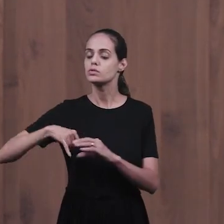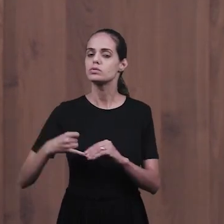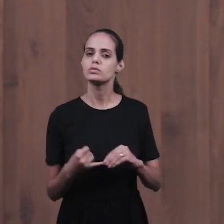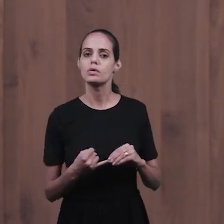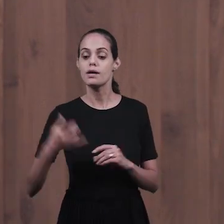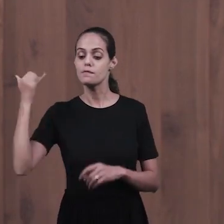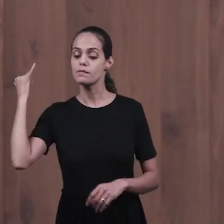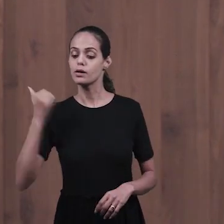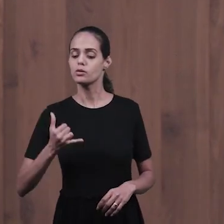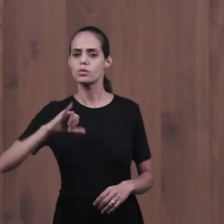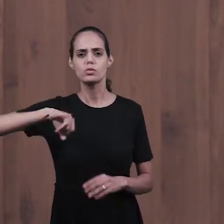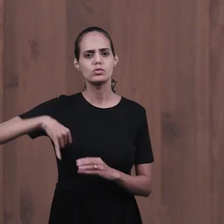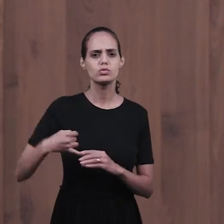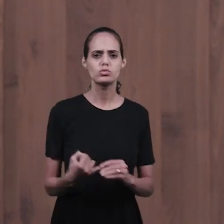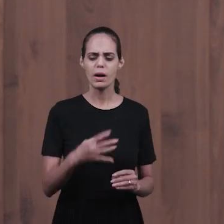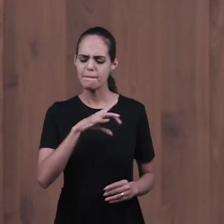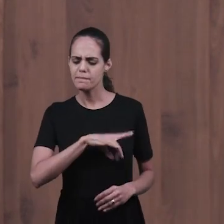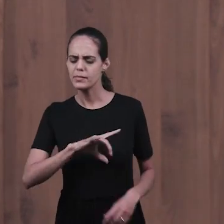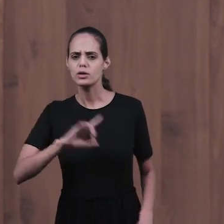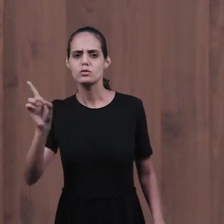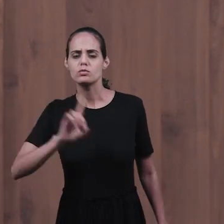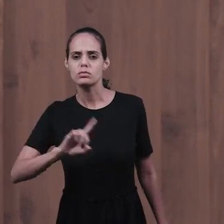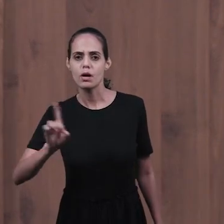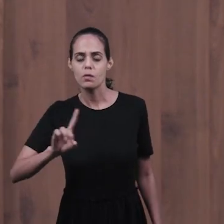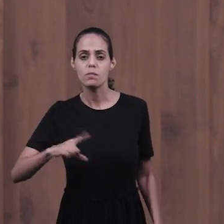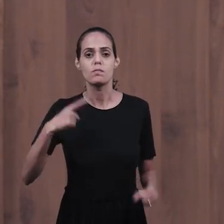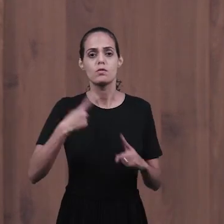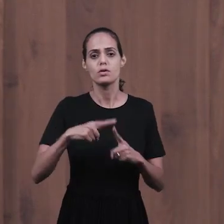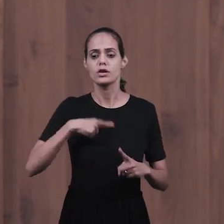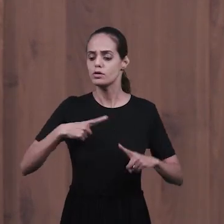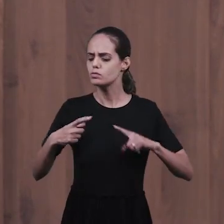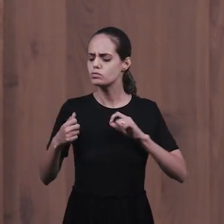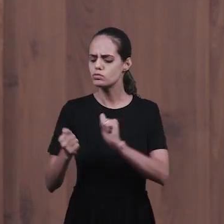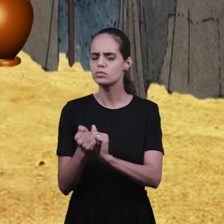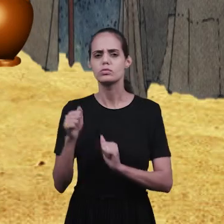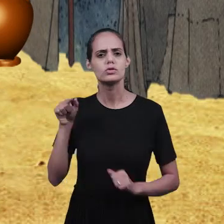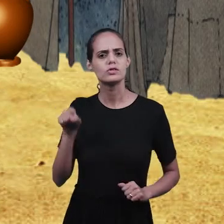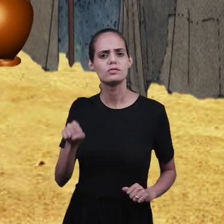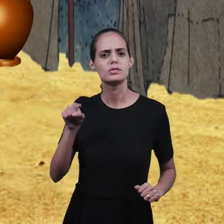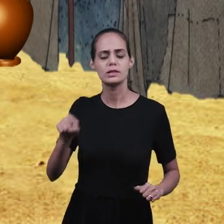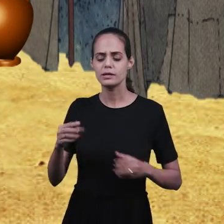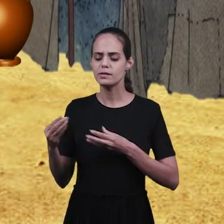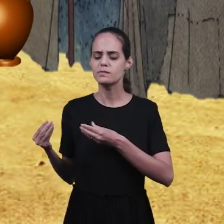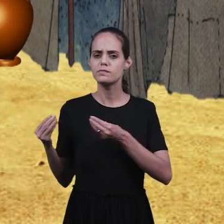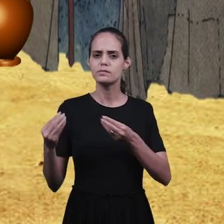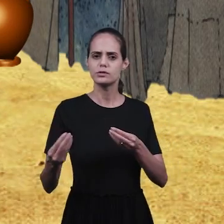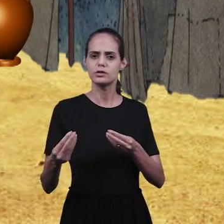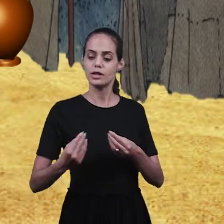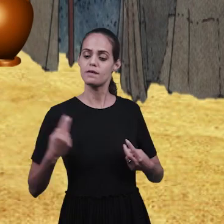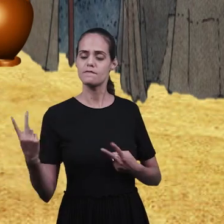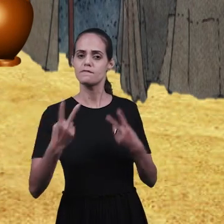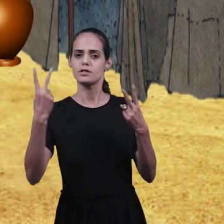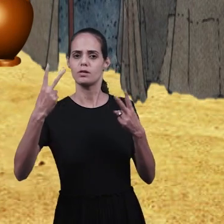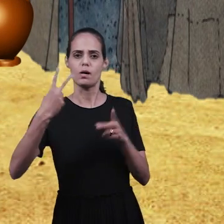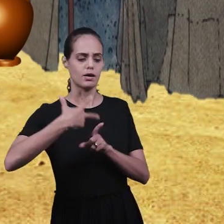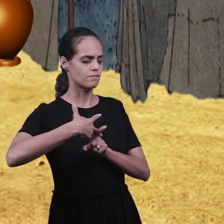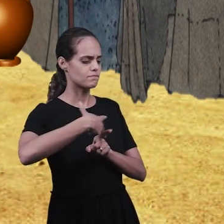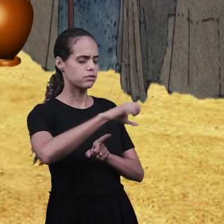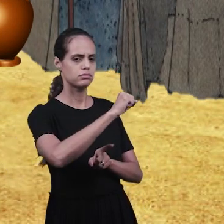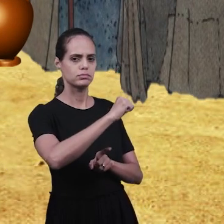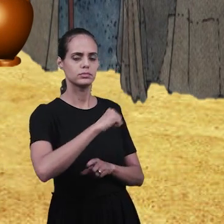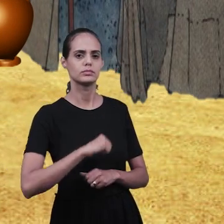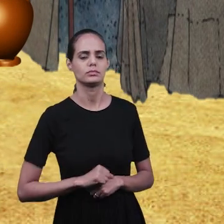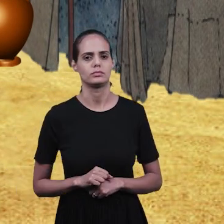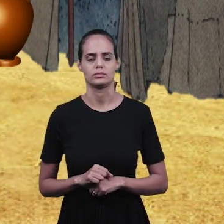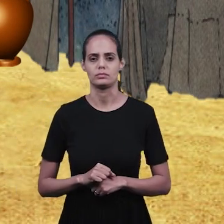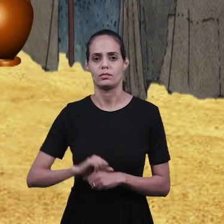Josué, n'aie pas peur, je serai avec toi, et je donnerai la victoire. Et Josué